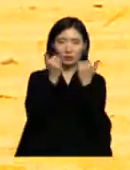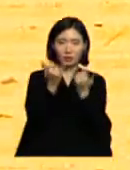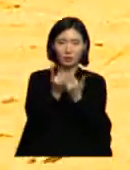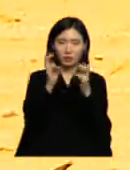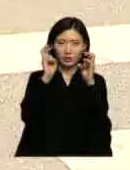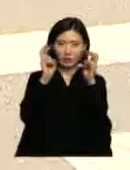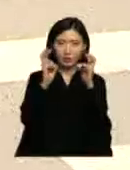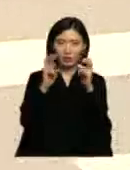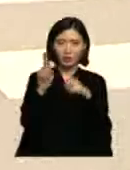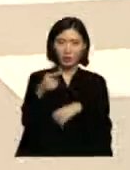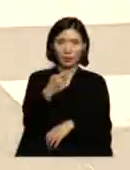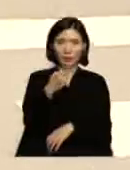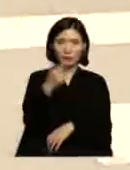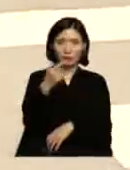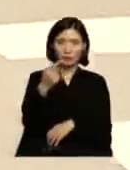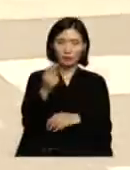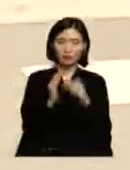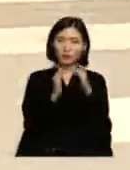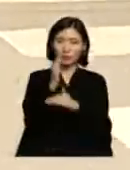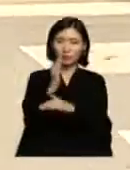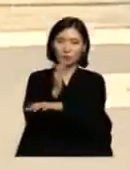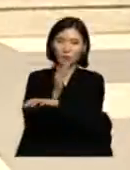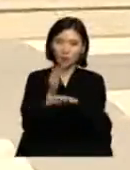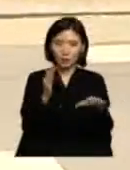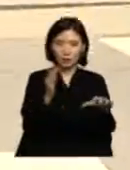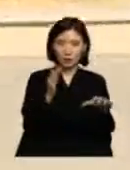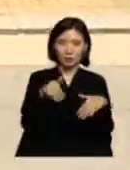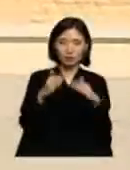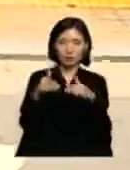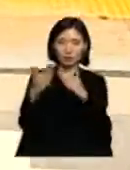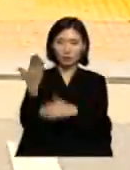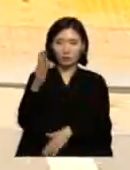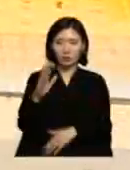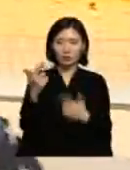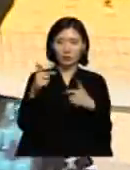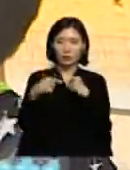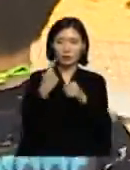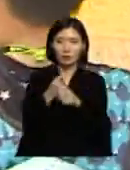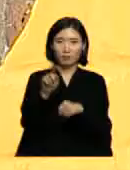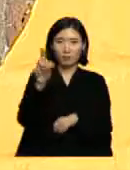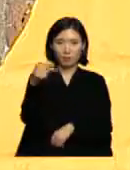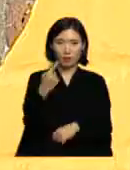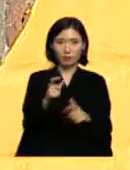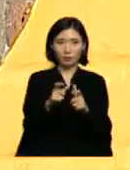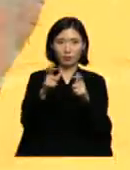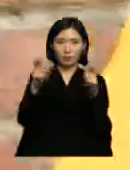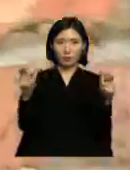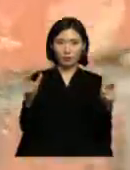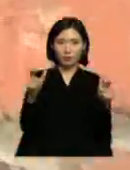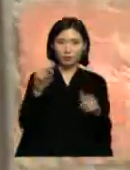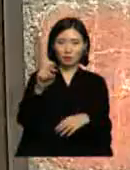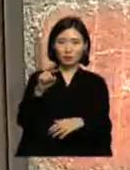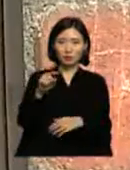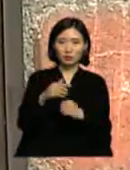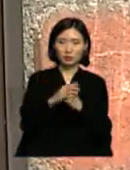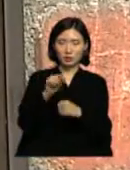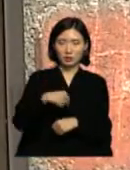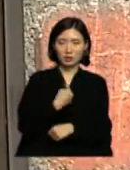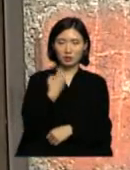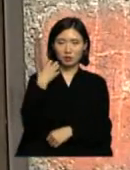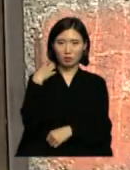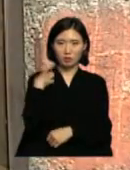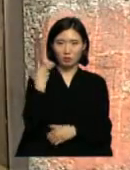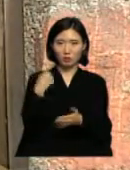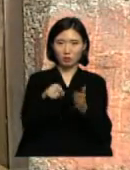107곳에 옐로 카펫이 설치됐습니다. 매년 100곳씩 확대될 예정인데 옐로 카펫이 제 역할을 하기 위해서는